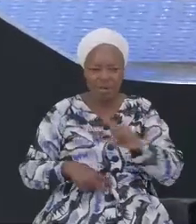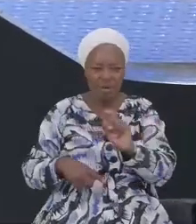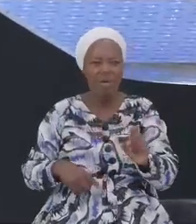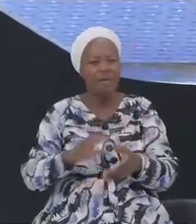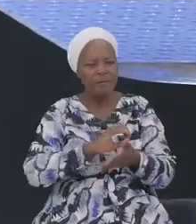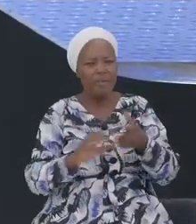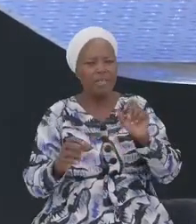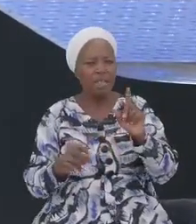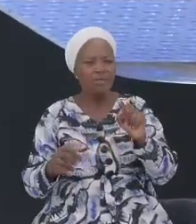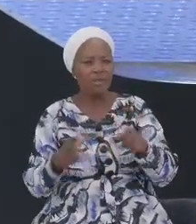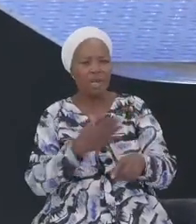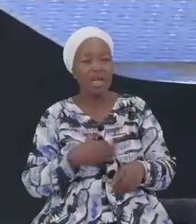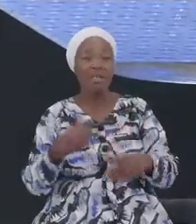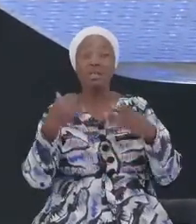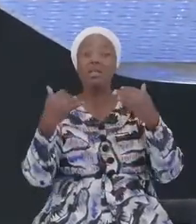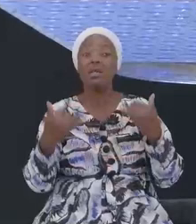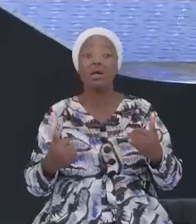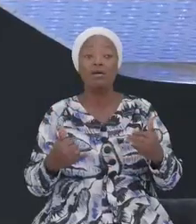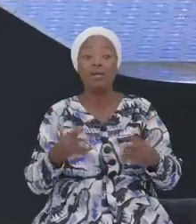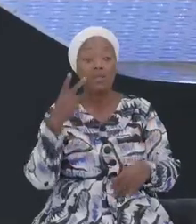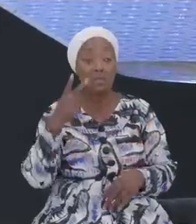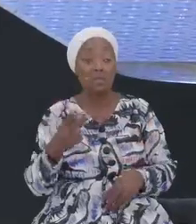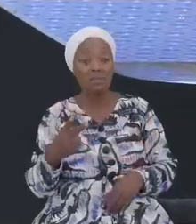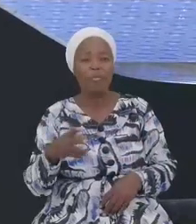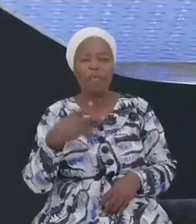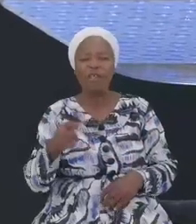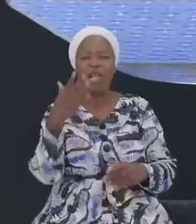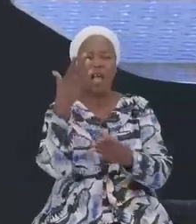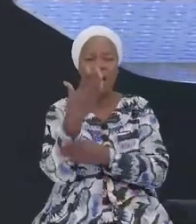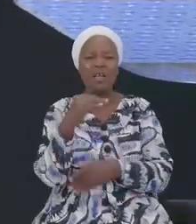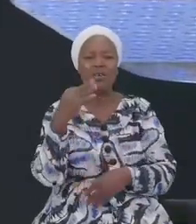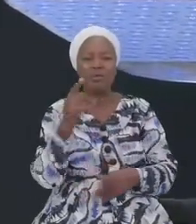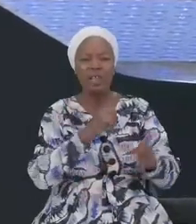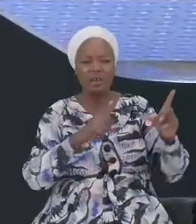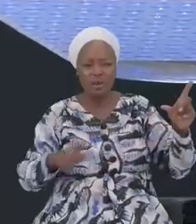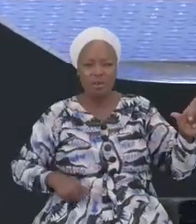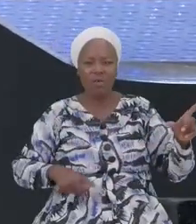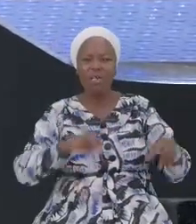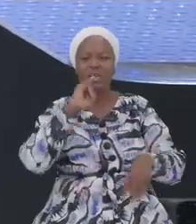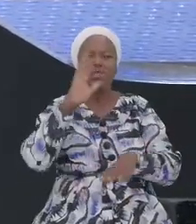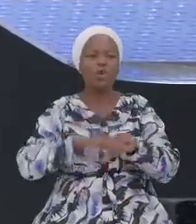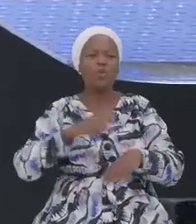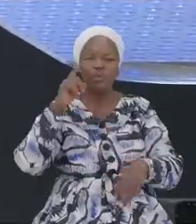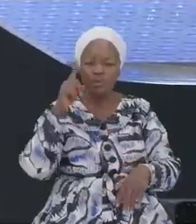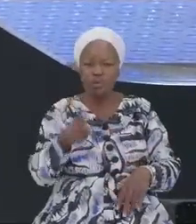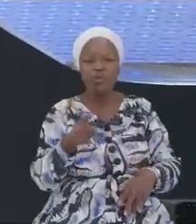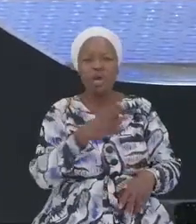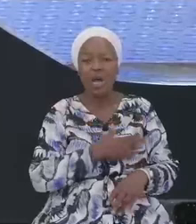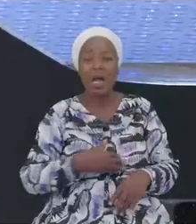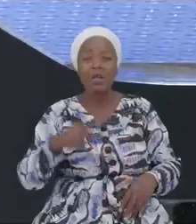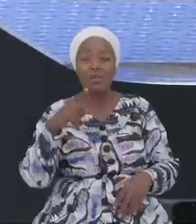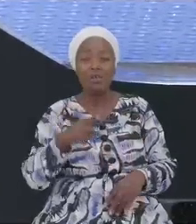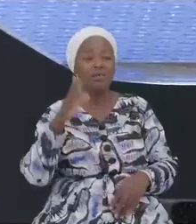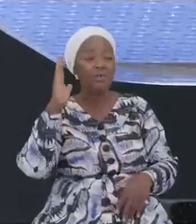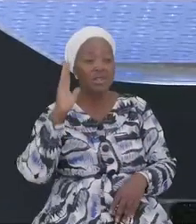11, il dit, maintenant, voici, la main du Seigneur est sur toi, tu seras